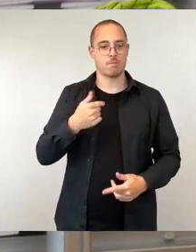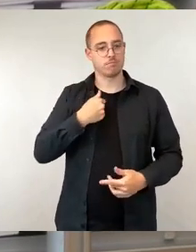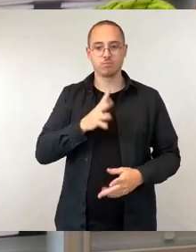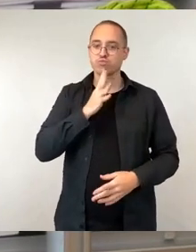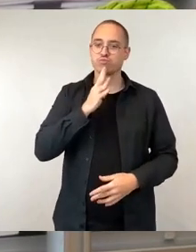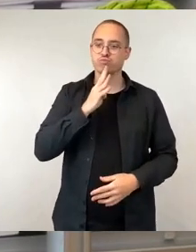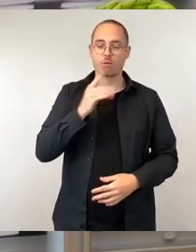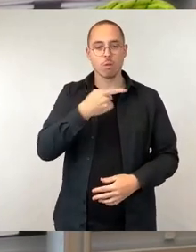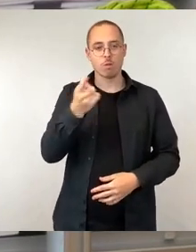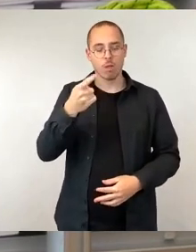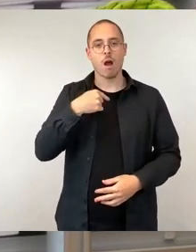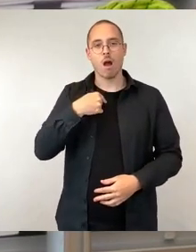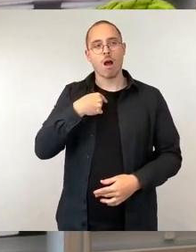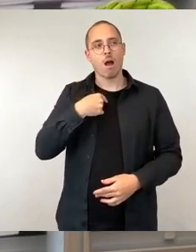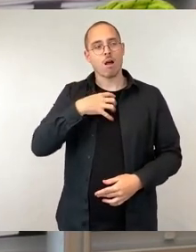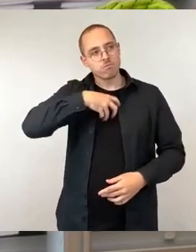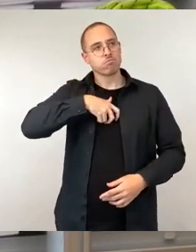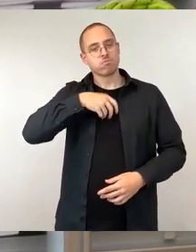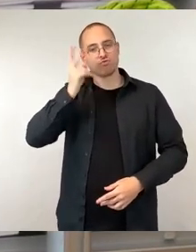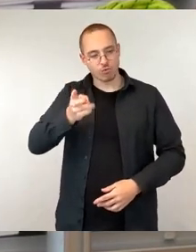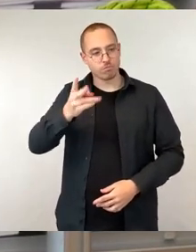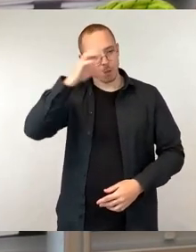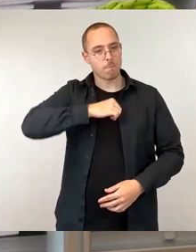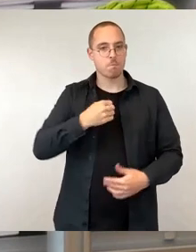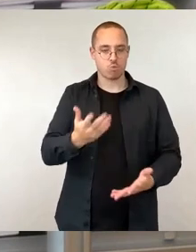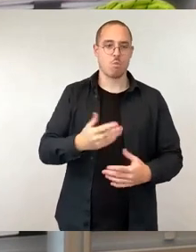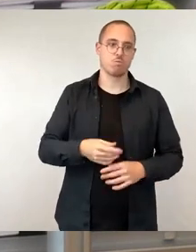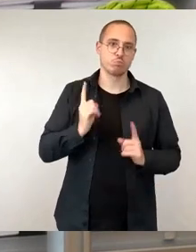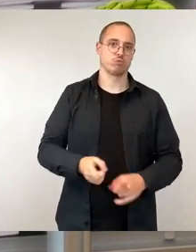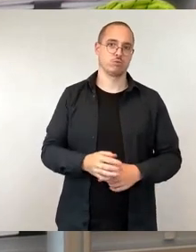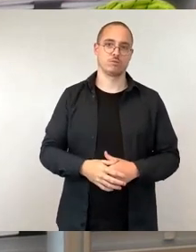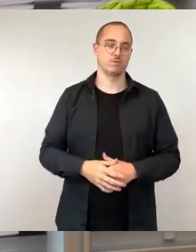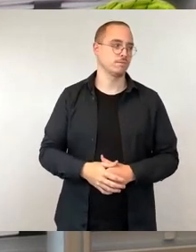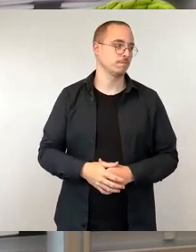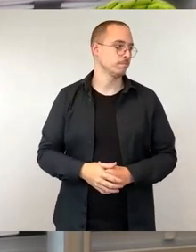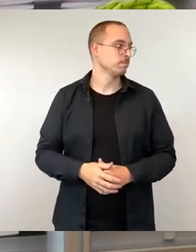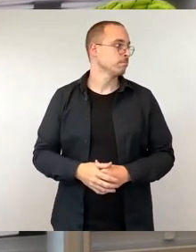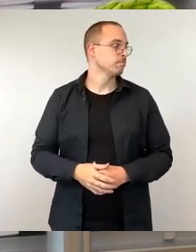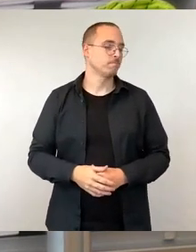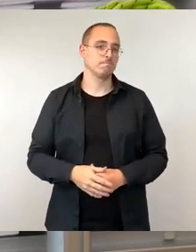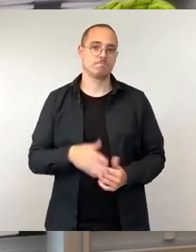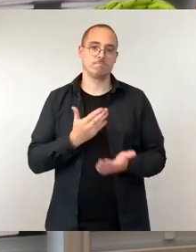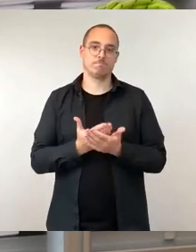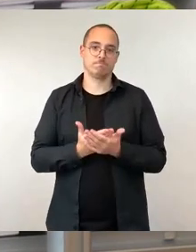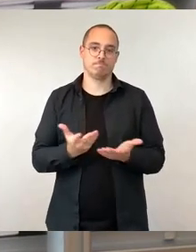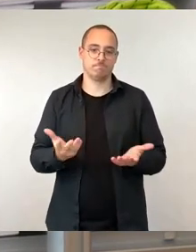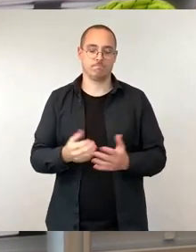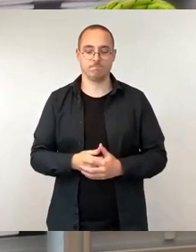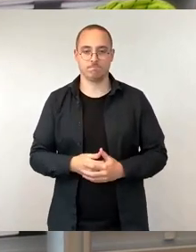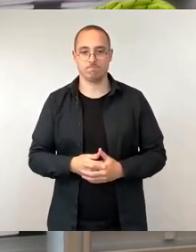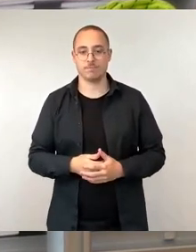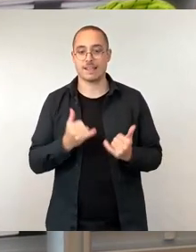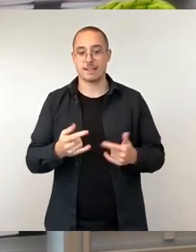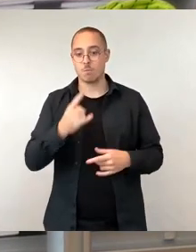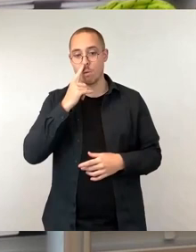müssen dort Paritäten halten, es zählen im Moment nur die Fraktionen. Und aus dem Grund haben wir